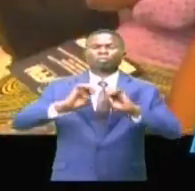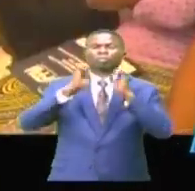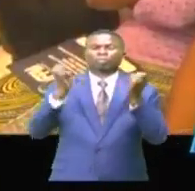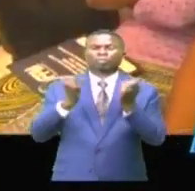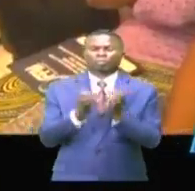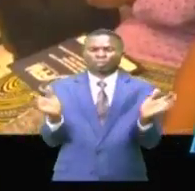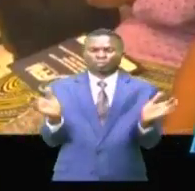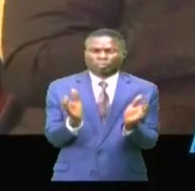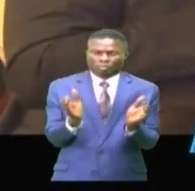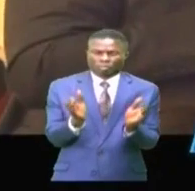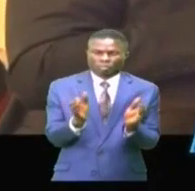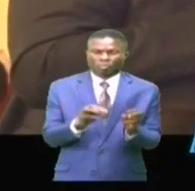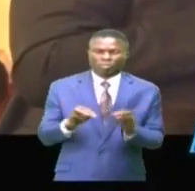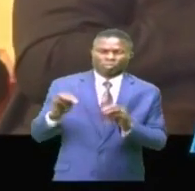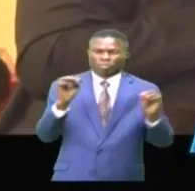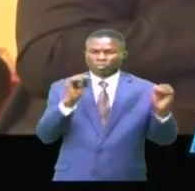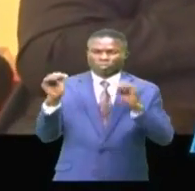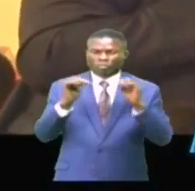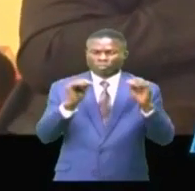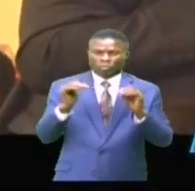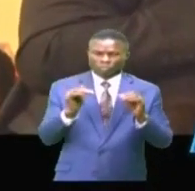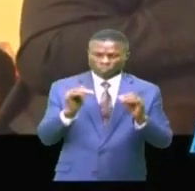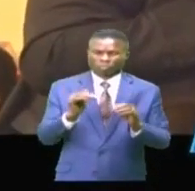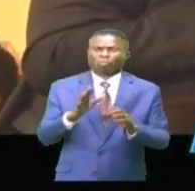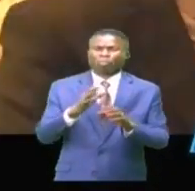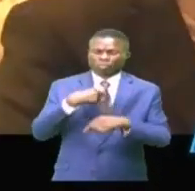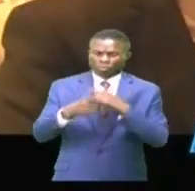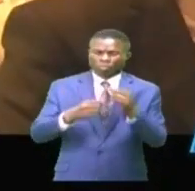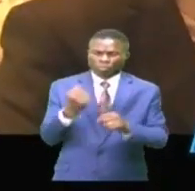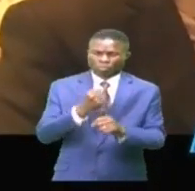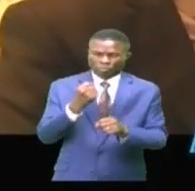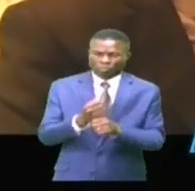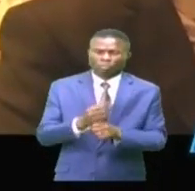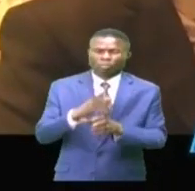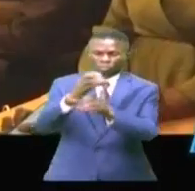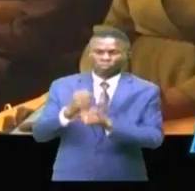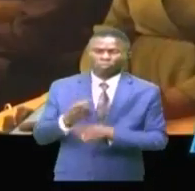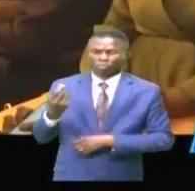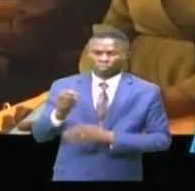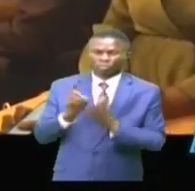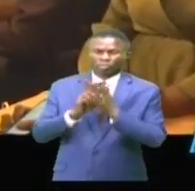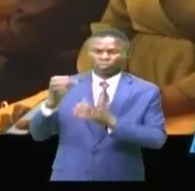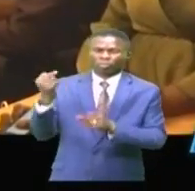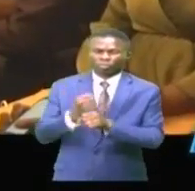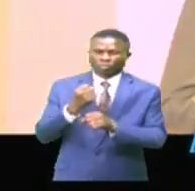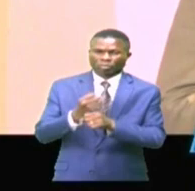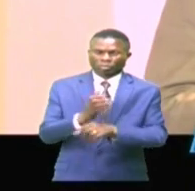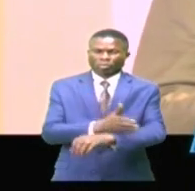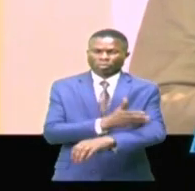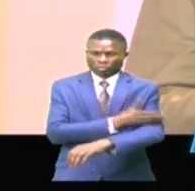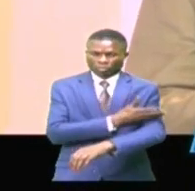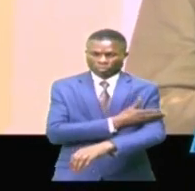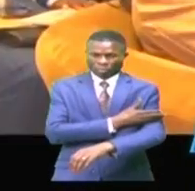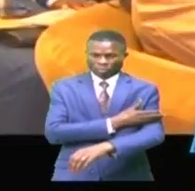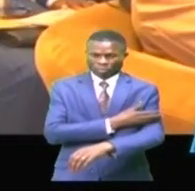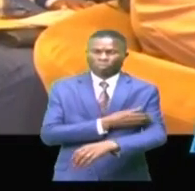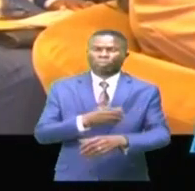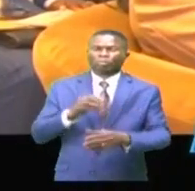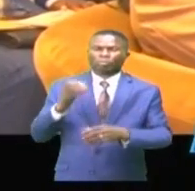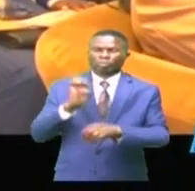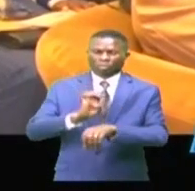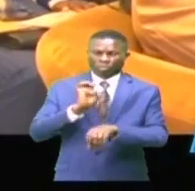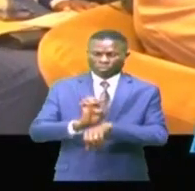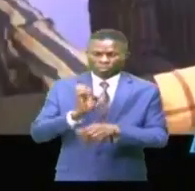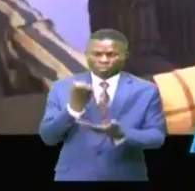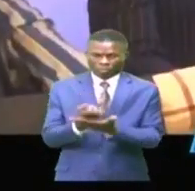d'accéder aux financement adapté aux besoins et d'accéder au crédit pour développer leurs activités et des sur quoi diversifier l'économie